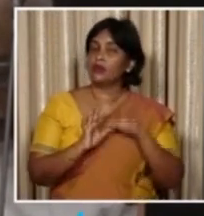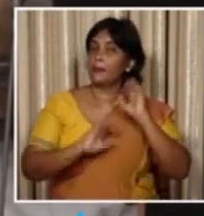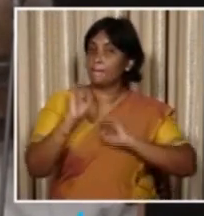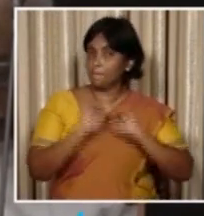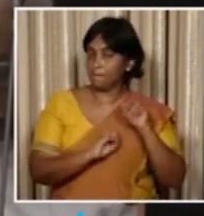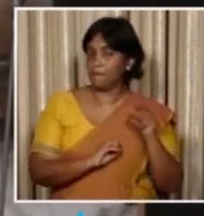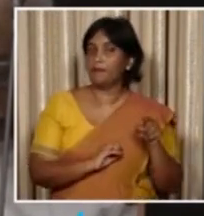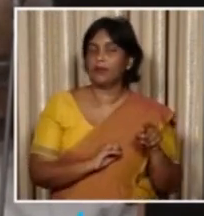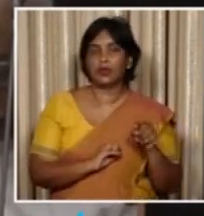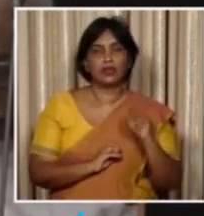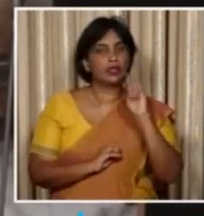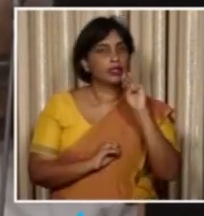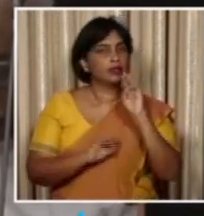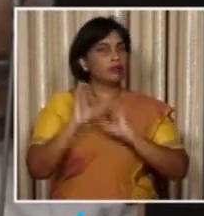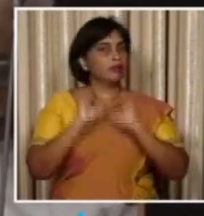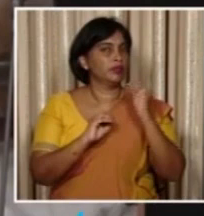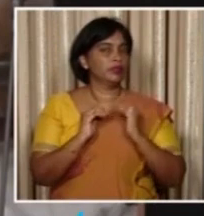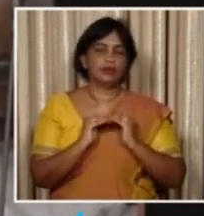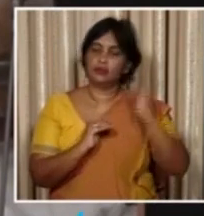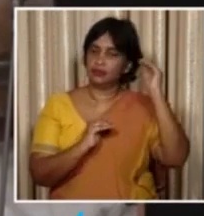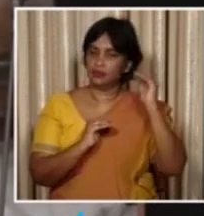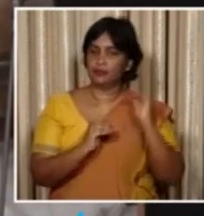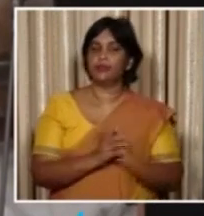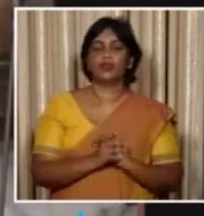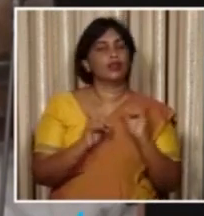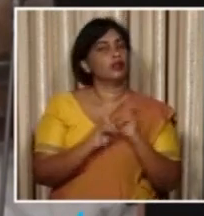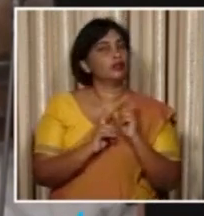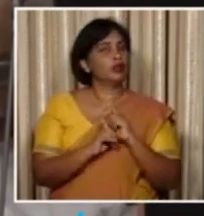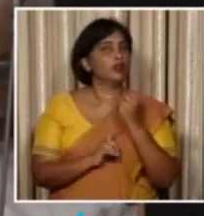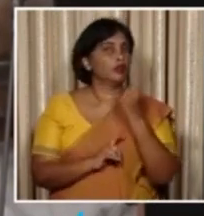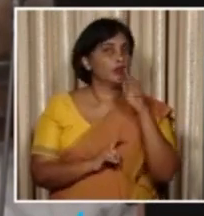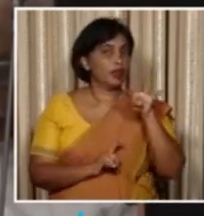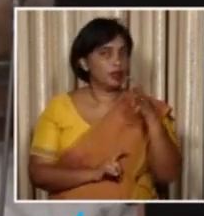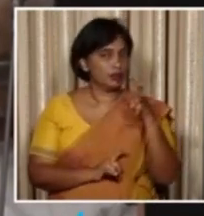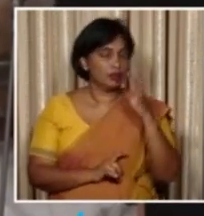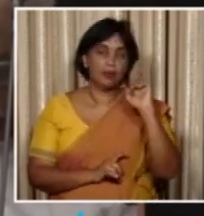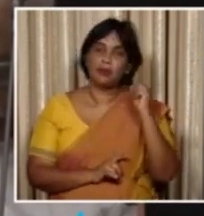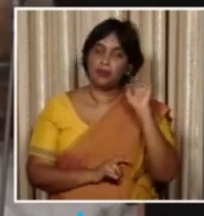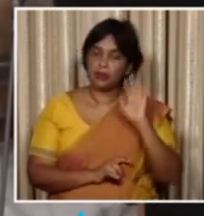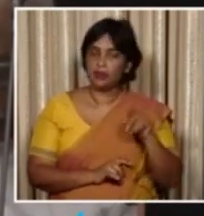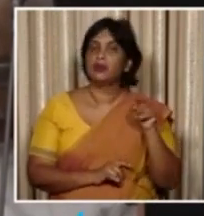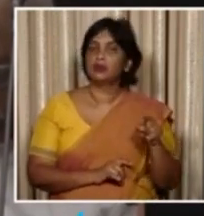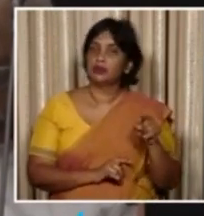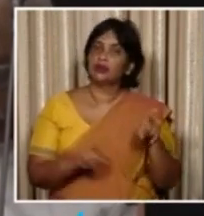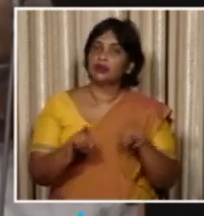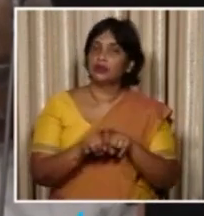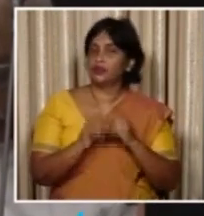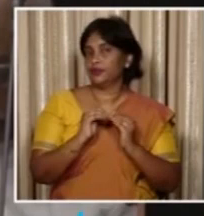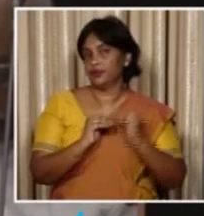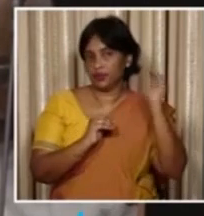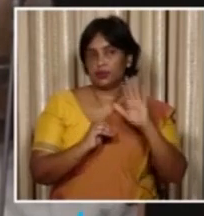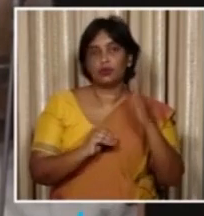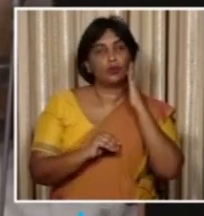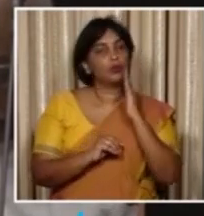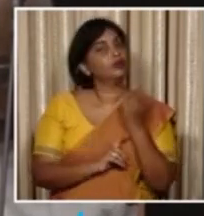ಅನುಪಾತೆ ಸಿಯಟ ತಿಹಾಕ್ ದಾಕ್ವ ಇಹಲ ನ್ಯಾಂಗ್ವಿಲ್ಲ ಡಾಲರೆ ರುಪಿಯಲ್ ಹಾರಸಿಯ ಪನಹಾಕ್ ಪಮನ ಮಟ್ಟಮಟ ವೆಡಿವೆಲ